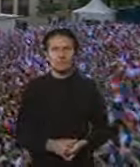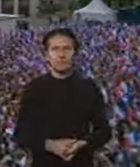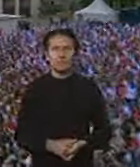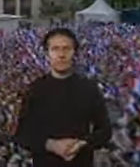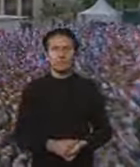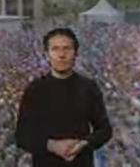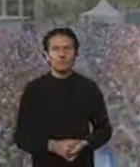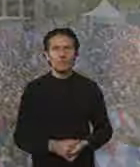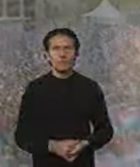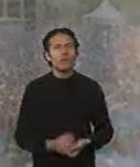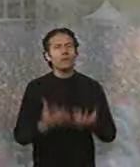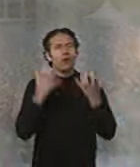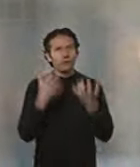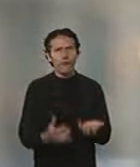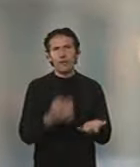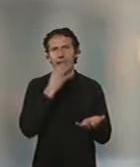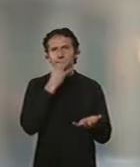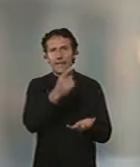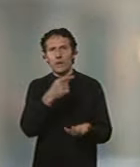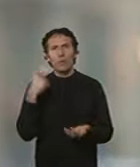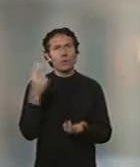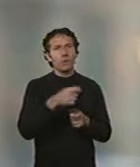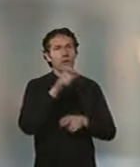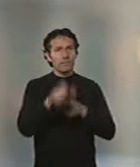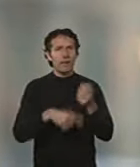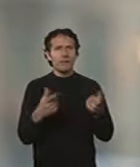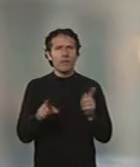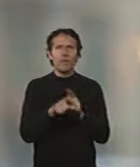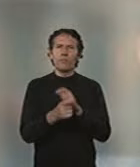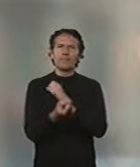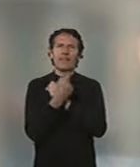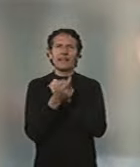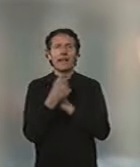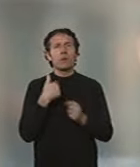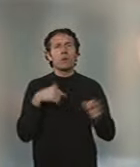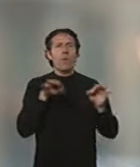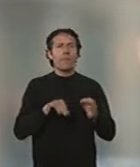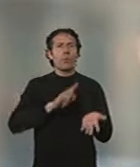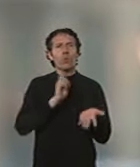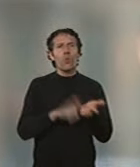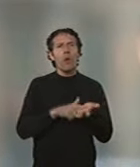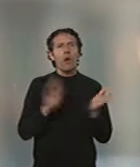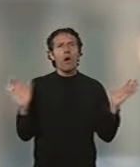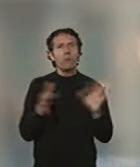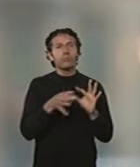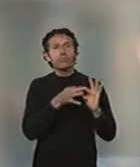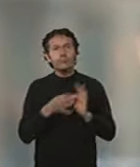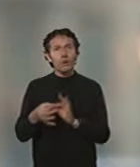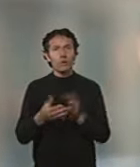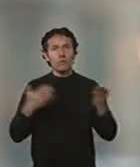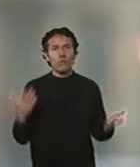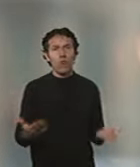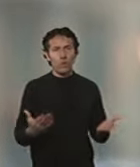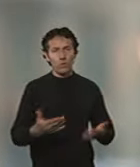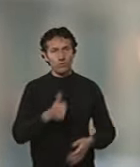différence je veux le dire à tous ceux qui nous contestent le droit de nous rassembler aujourd'hui nous nous